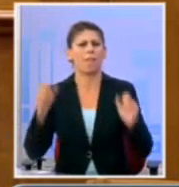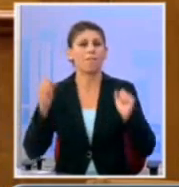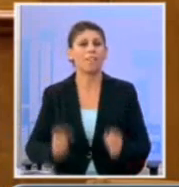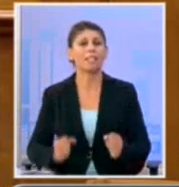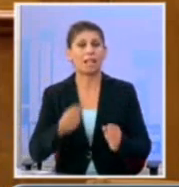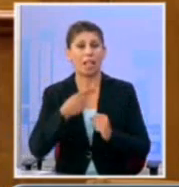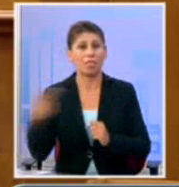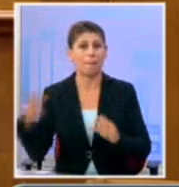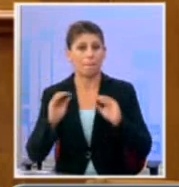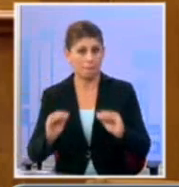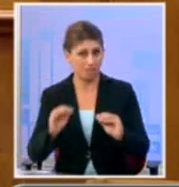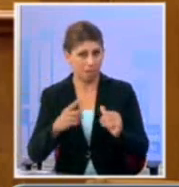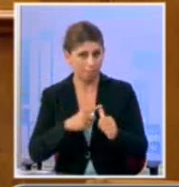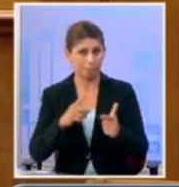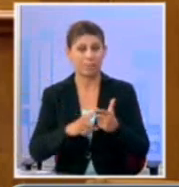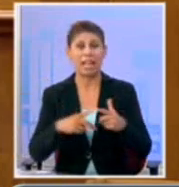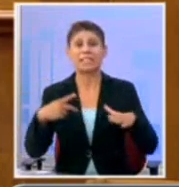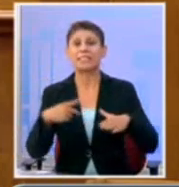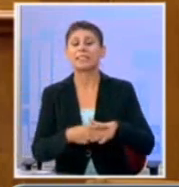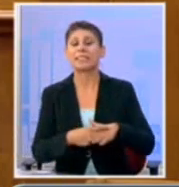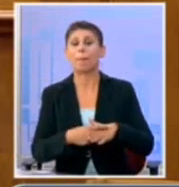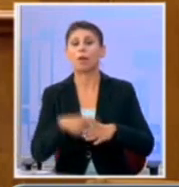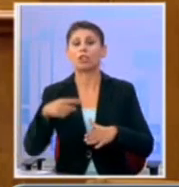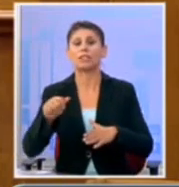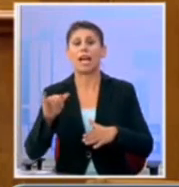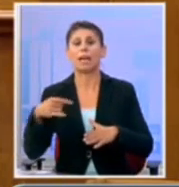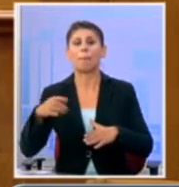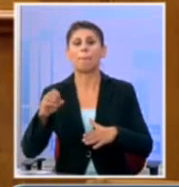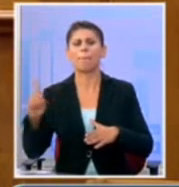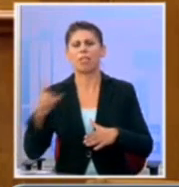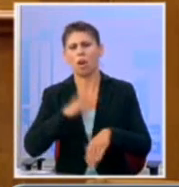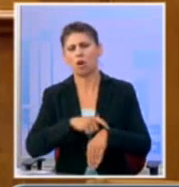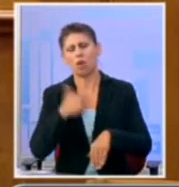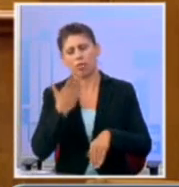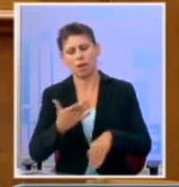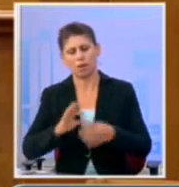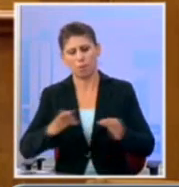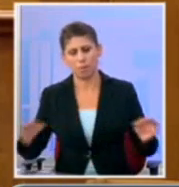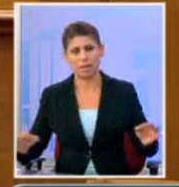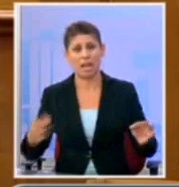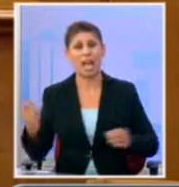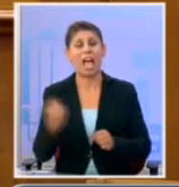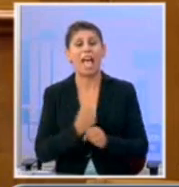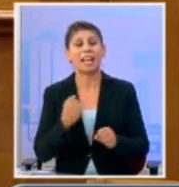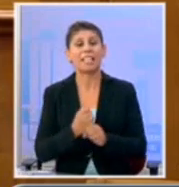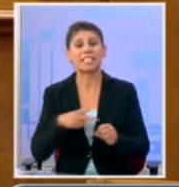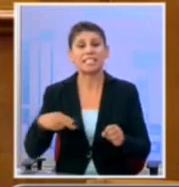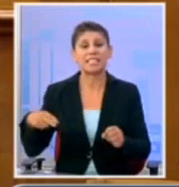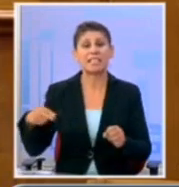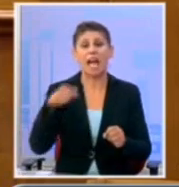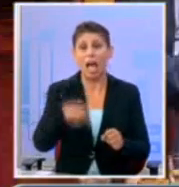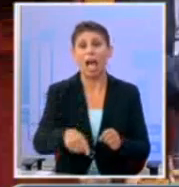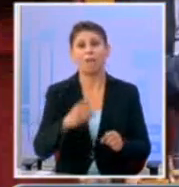την παιδεία, για το ταμείο που δεν έχω καιρό να το επεκτείνω, για τις εργασιακές σχέσεις που για αυτές δεν σας